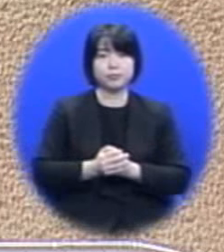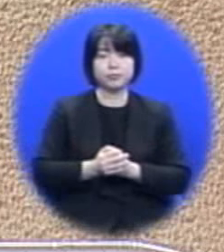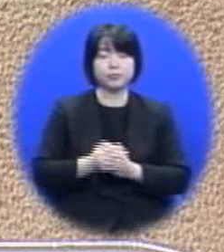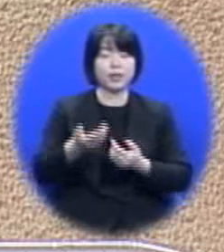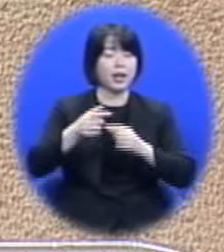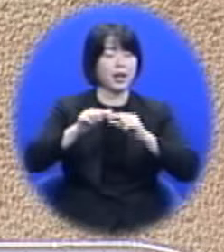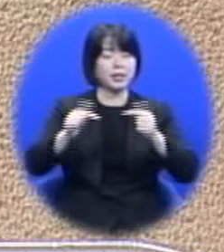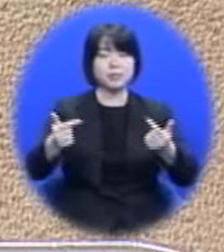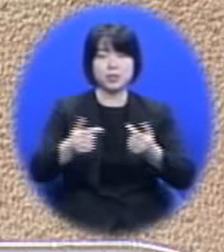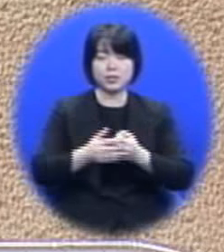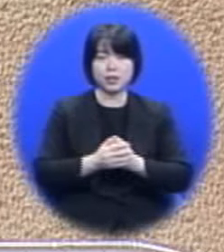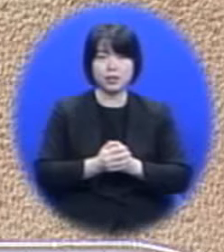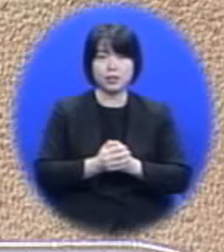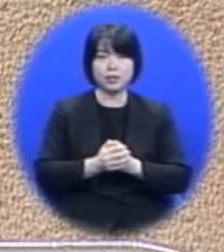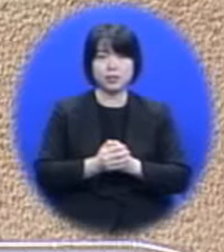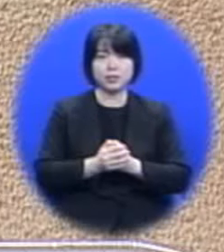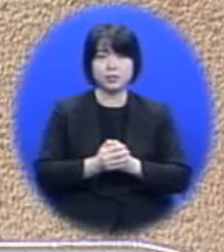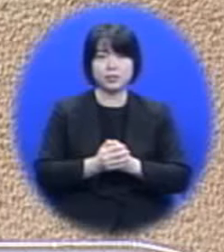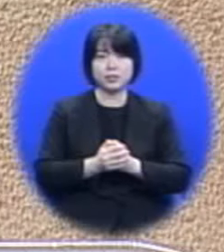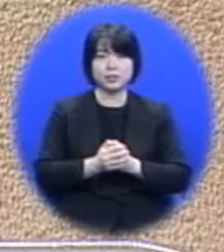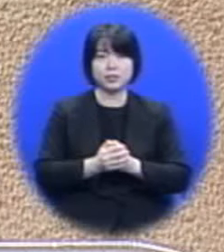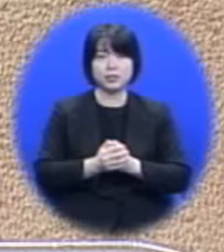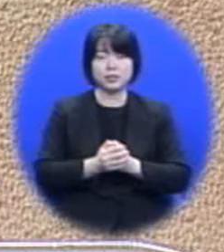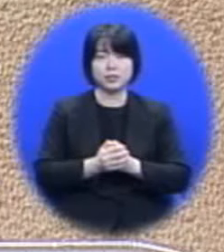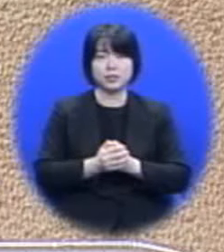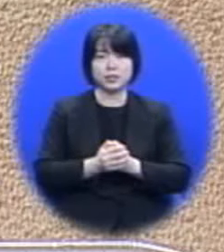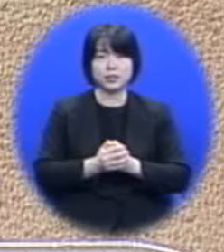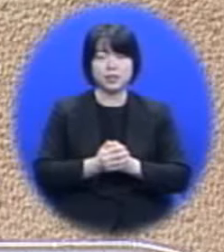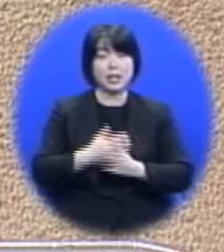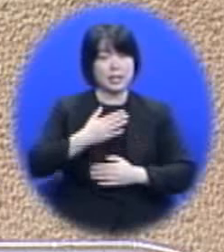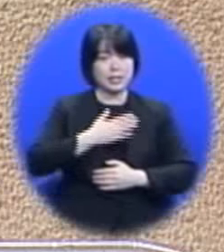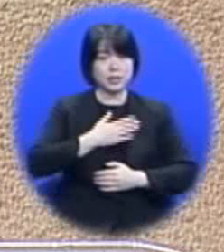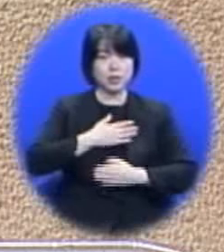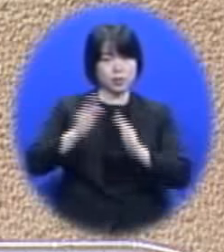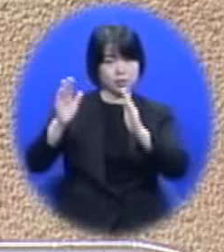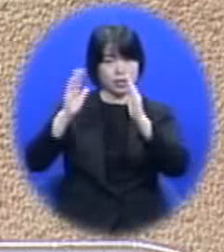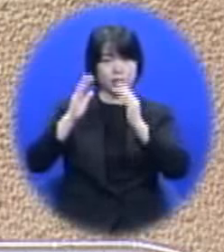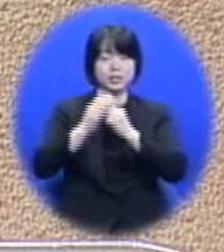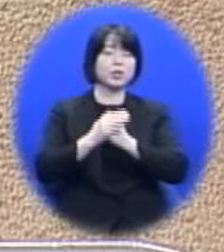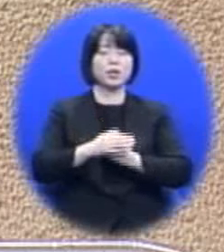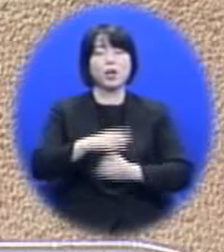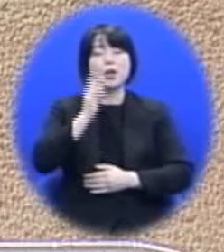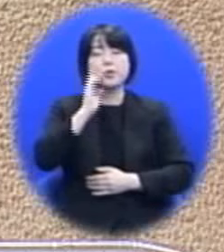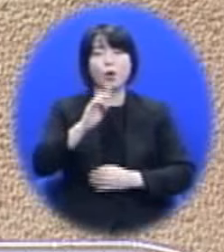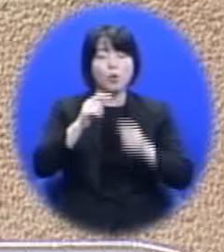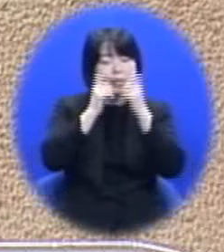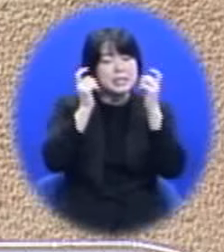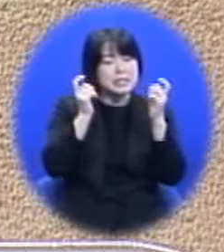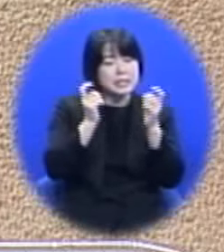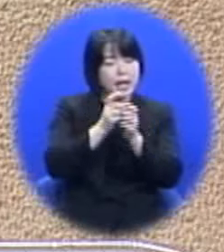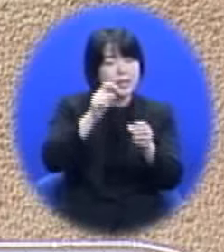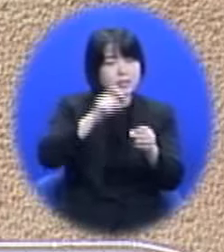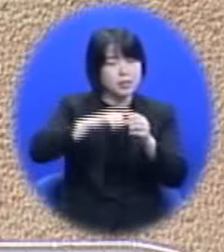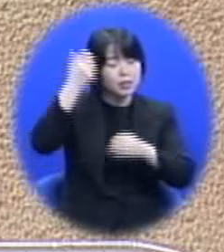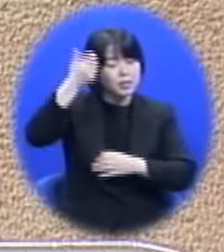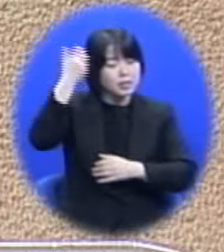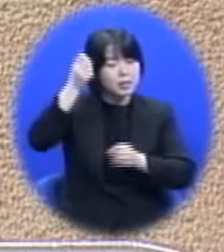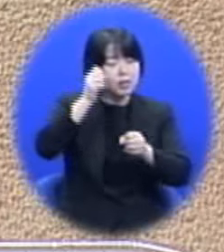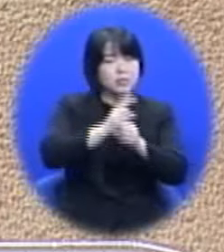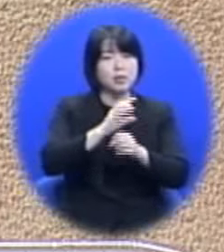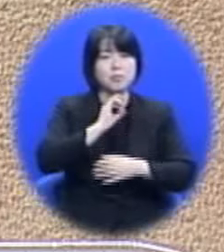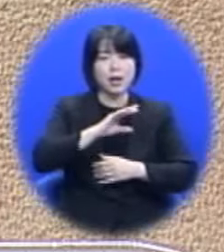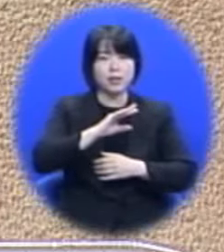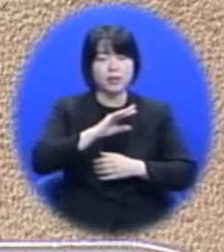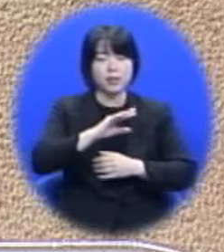그렇지 않습니다. 저를 향하여 너무 개인적인 영성만 추구한다고 이야기합니다.